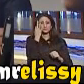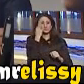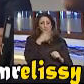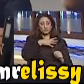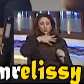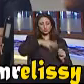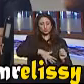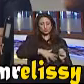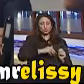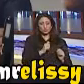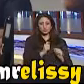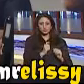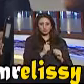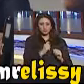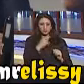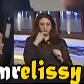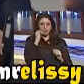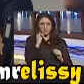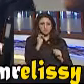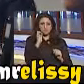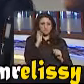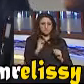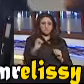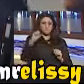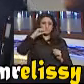الداعية الإسلامي الدكتور محمود المصري.